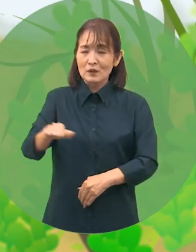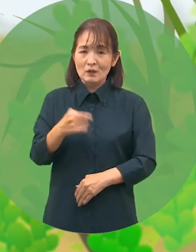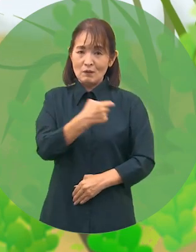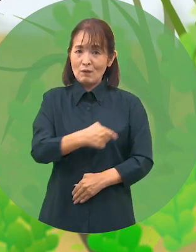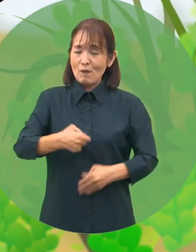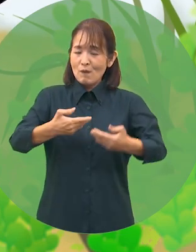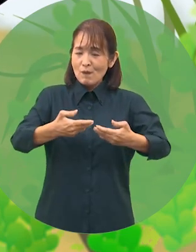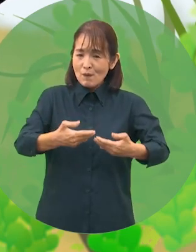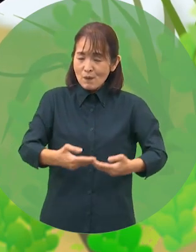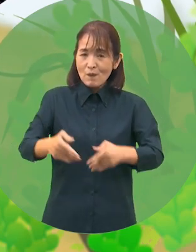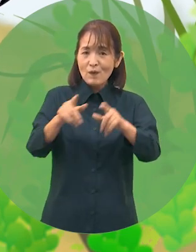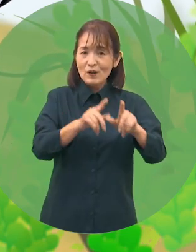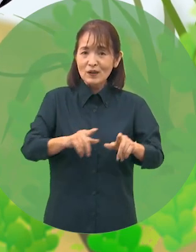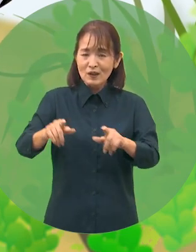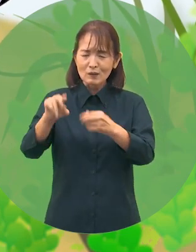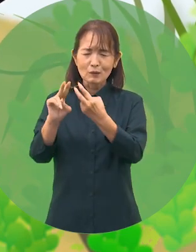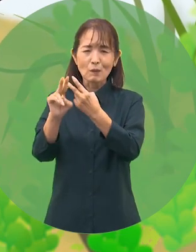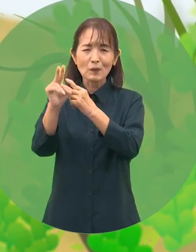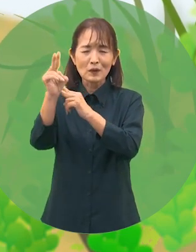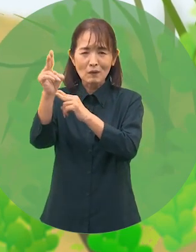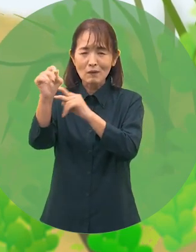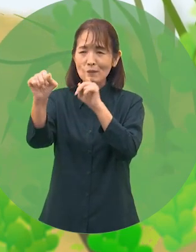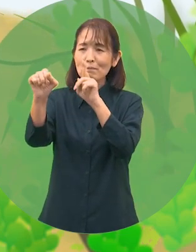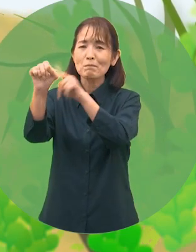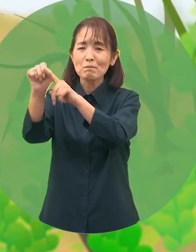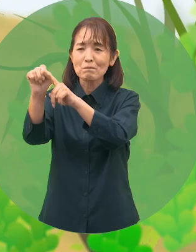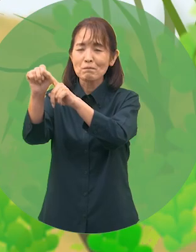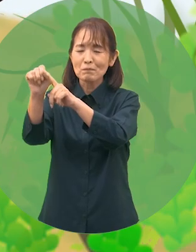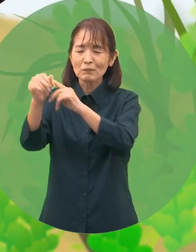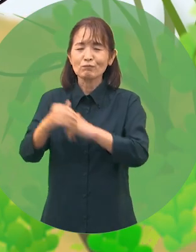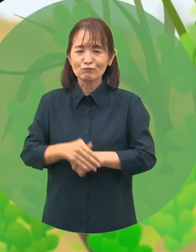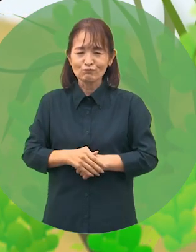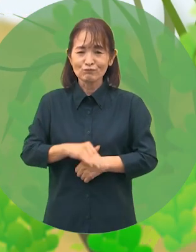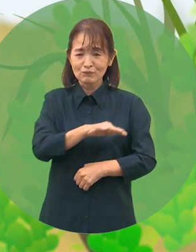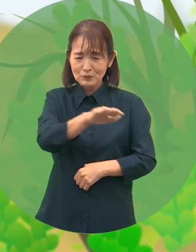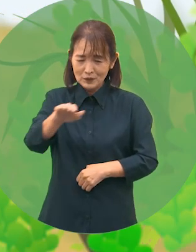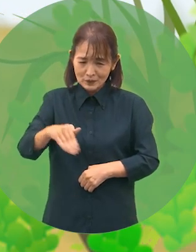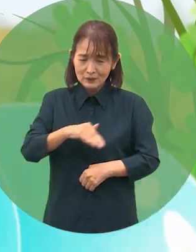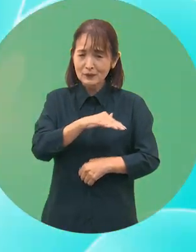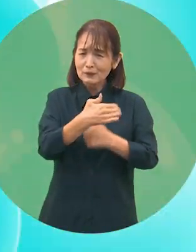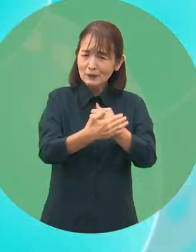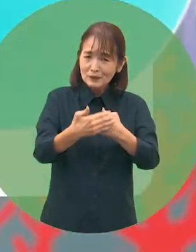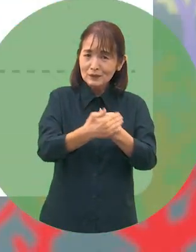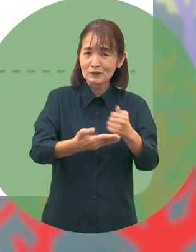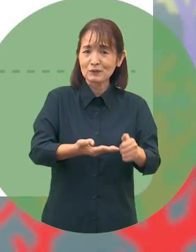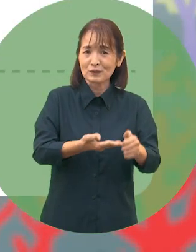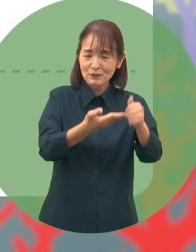して暮らせる沖縄になるように、 みんなで大切に育てていきましょう。